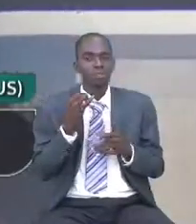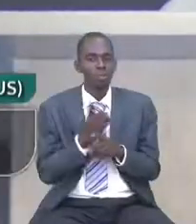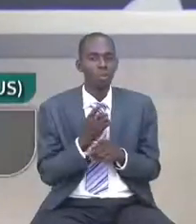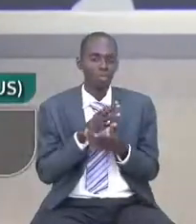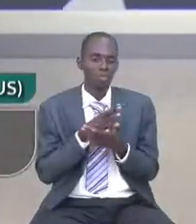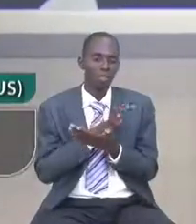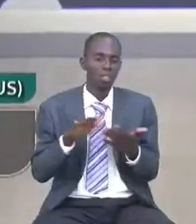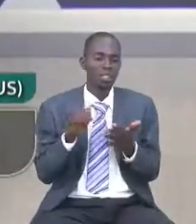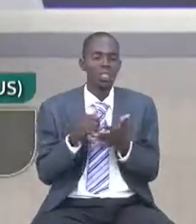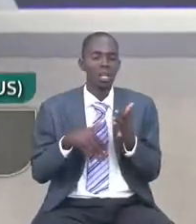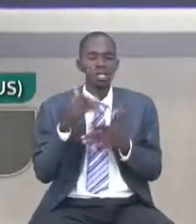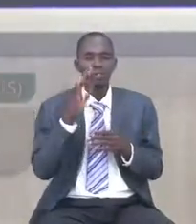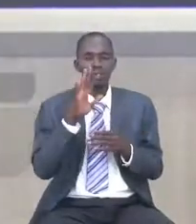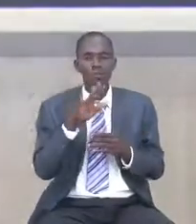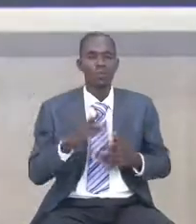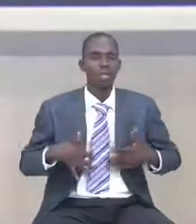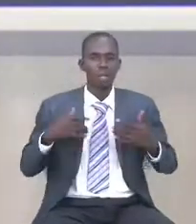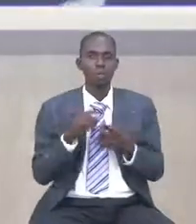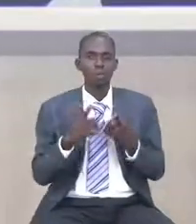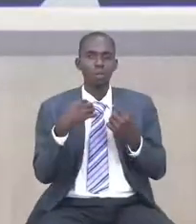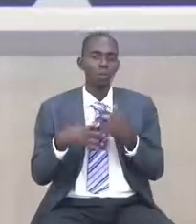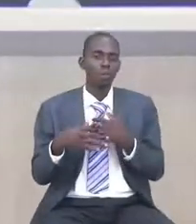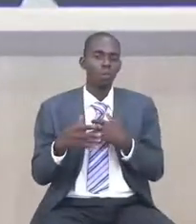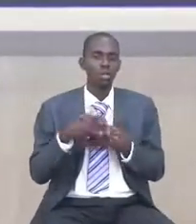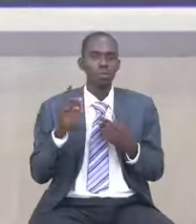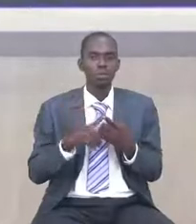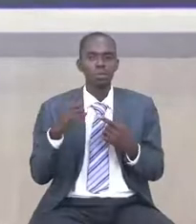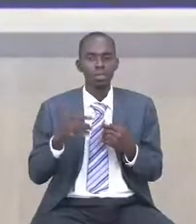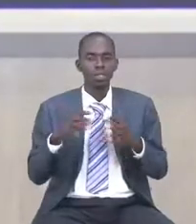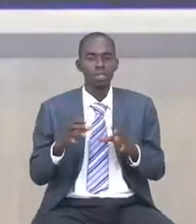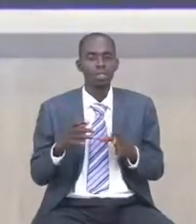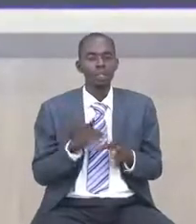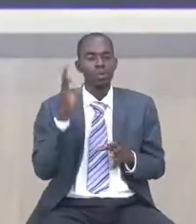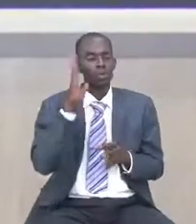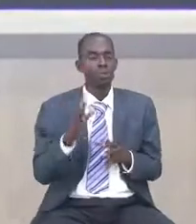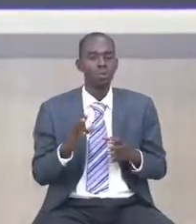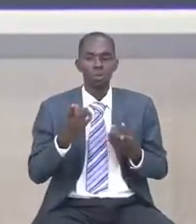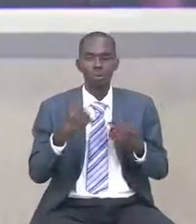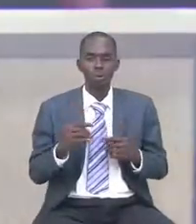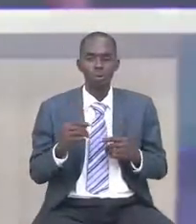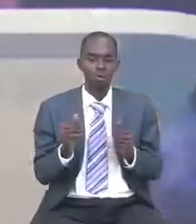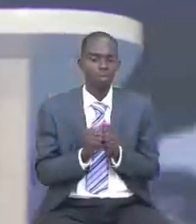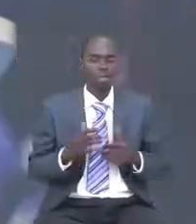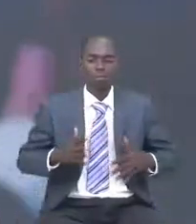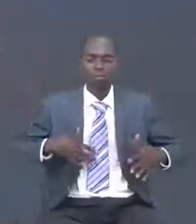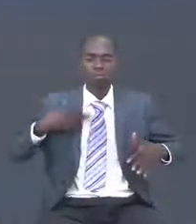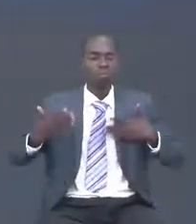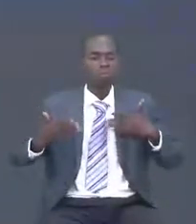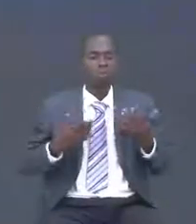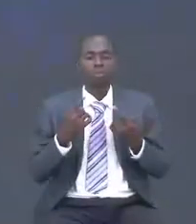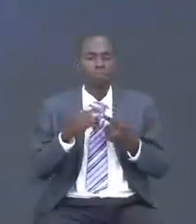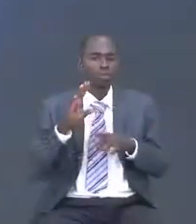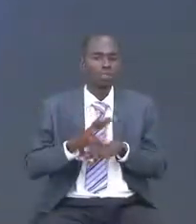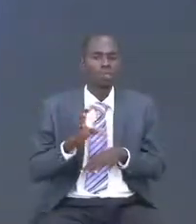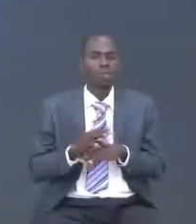n'as pas d'excitation, ils balaient cela de ta vie. Et maintenant, quand tu viens en classe, tu viens, oh, je suis